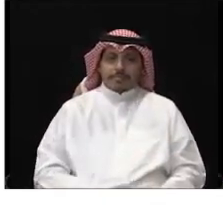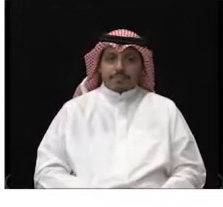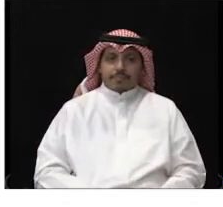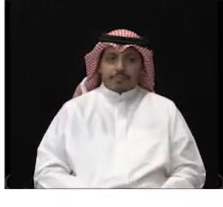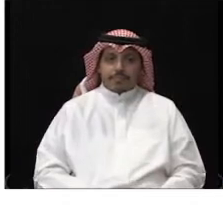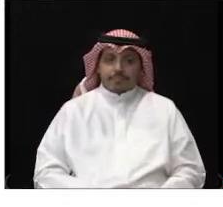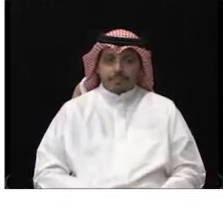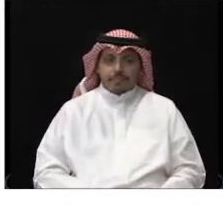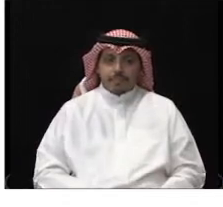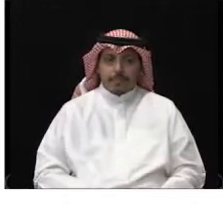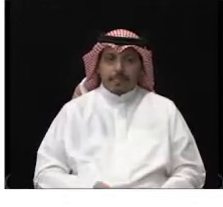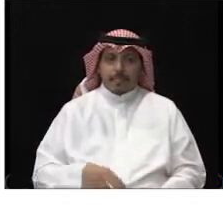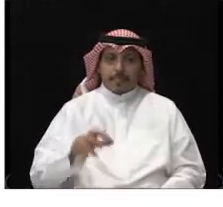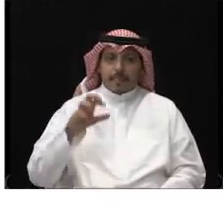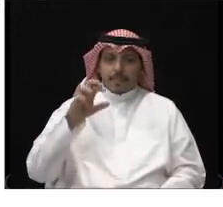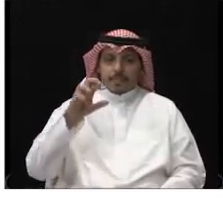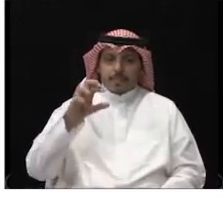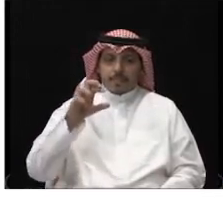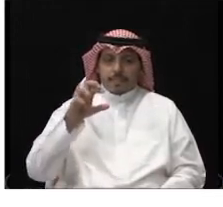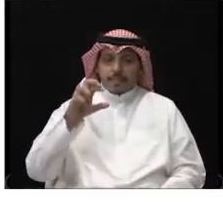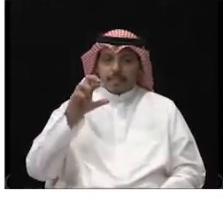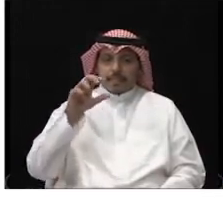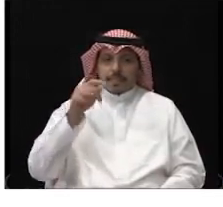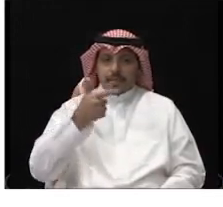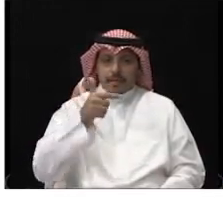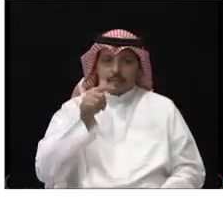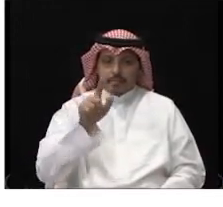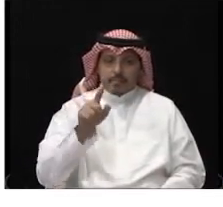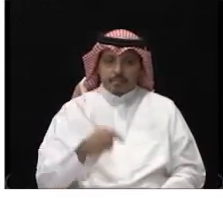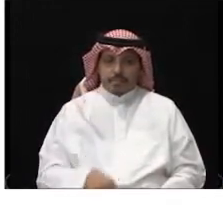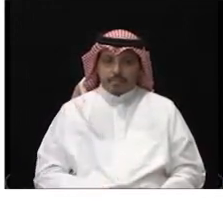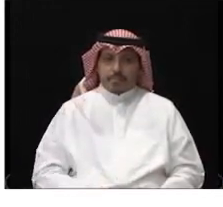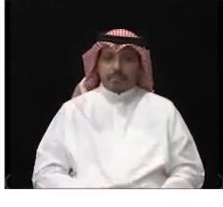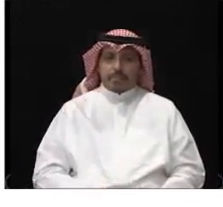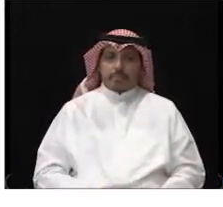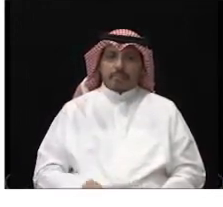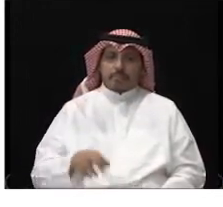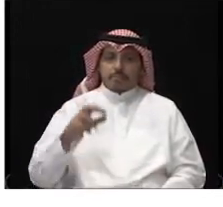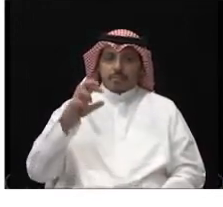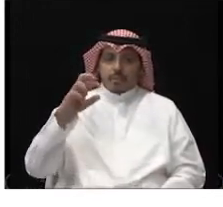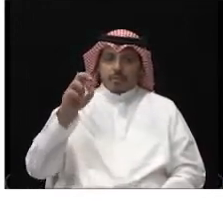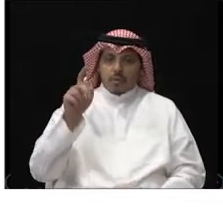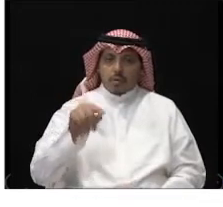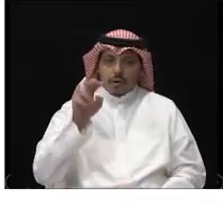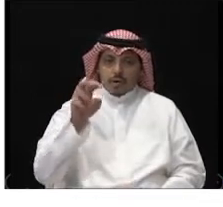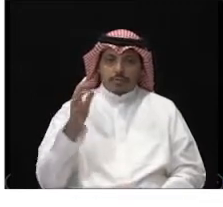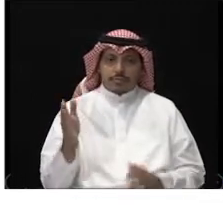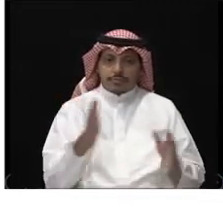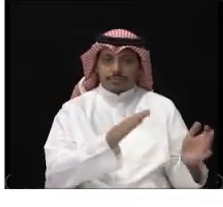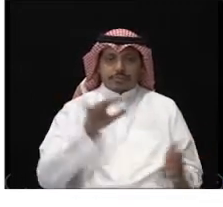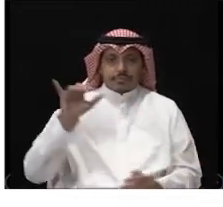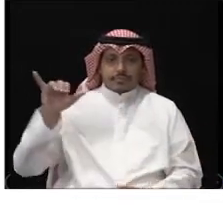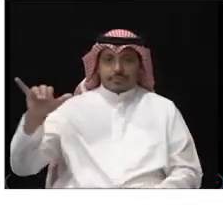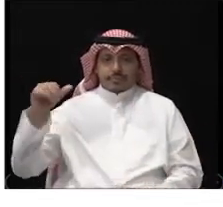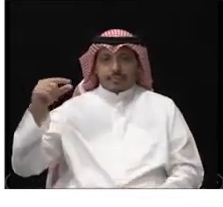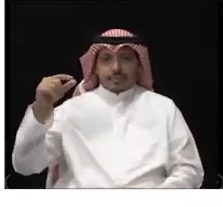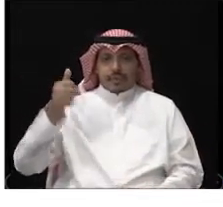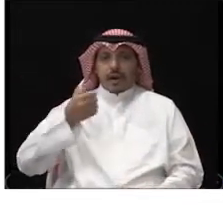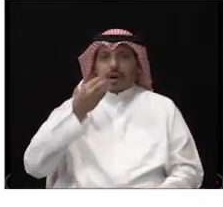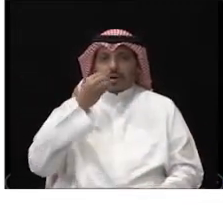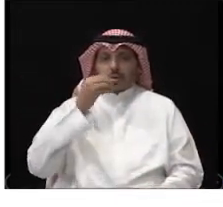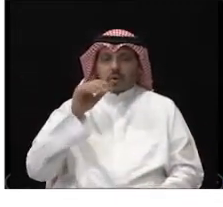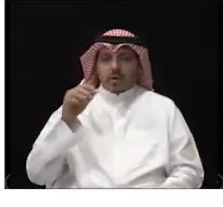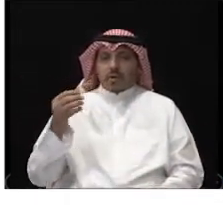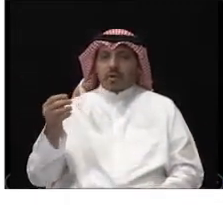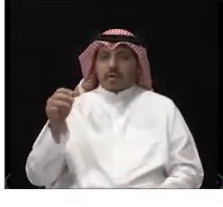ذا، ذي، ذي، ذئب، ذو، ذرى، ي، يأكل، يا، يد. إذا